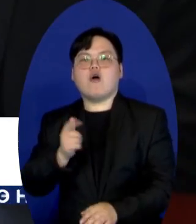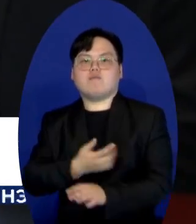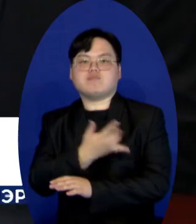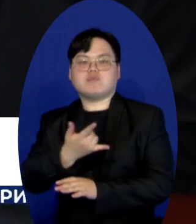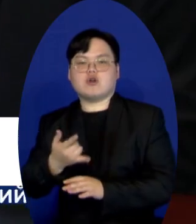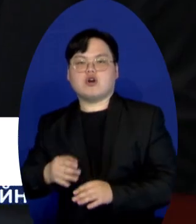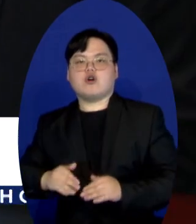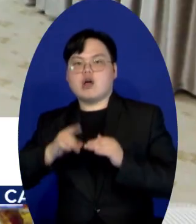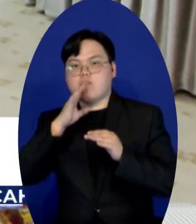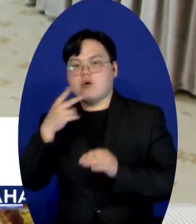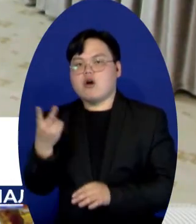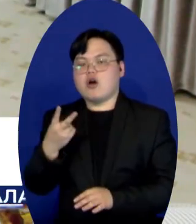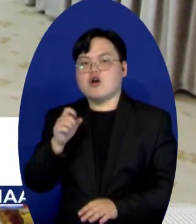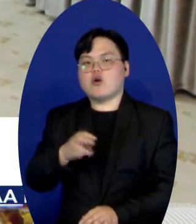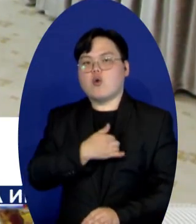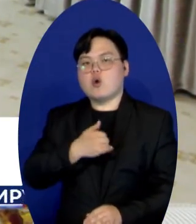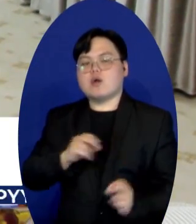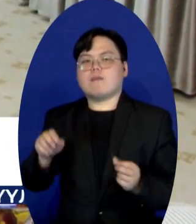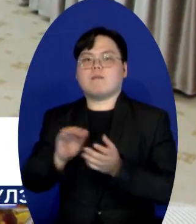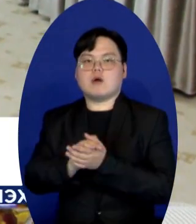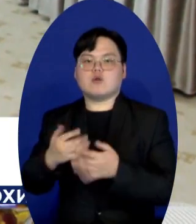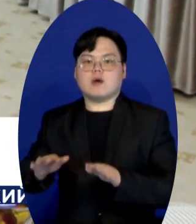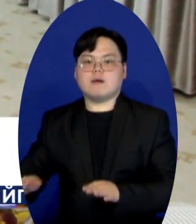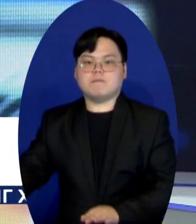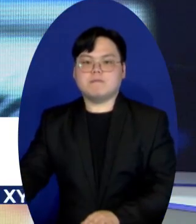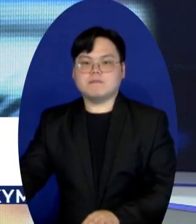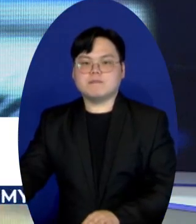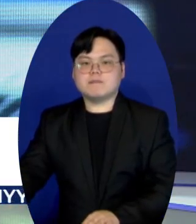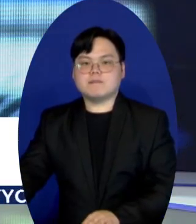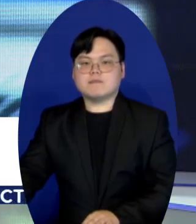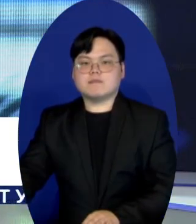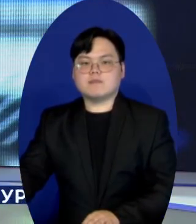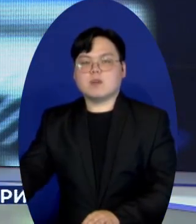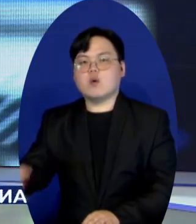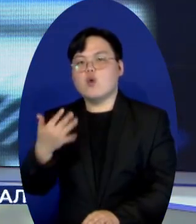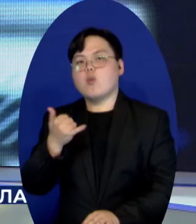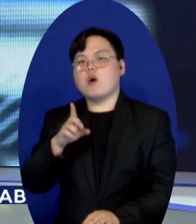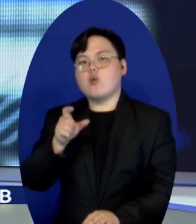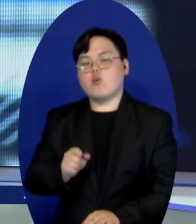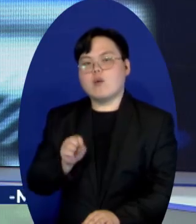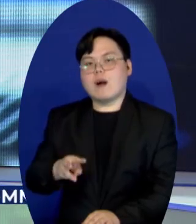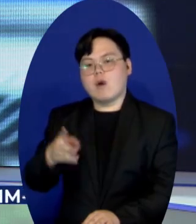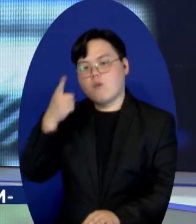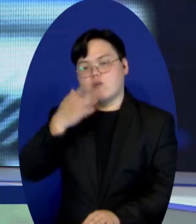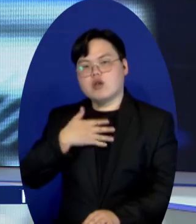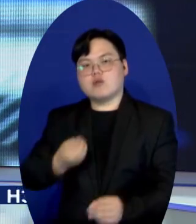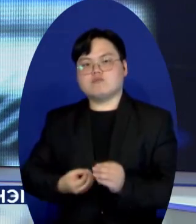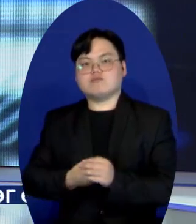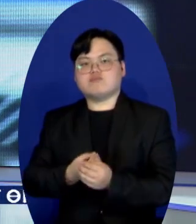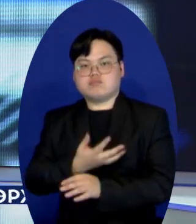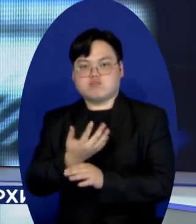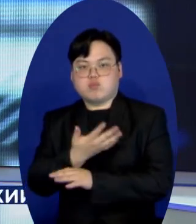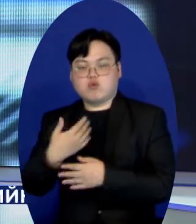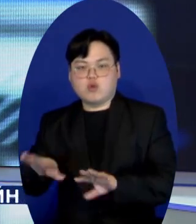чиглэлд хоёр хотын удирдлагууд нэгдчихэ. Нийслэлийн хүн амыг эх орны хөрсөнд оруулсан шинэ ургацын